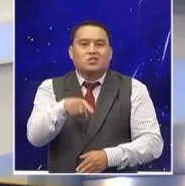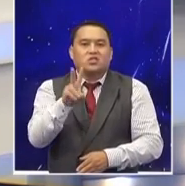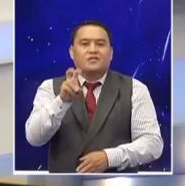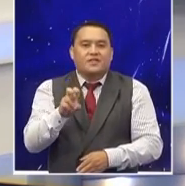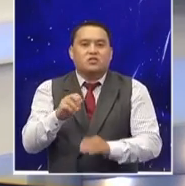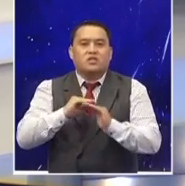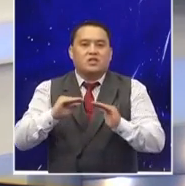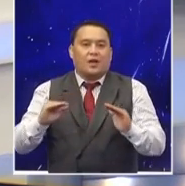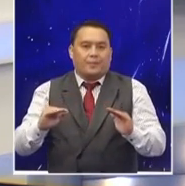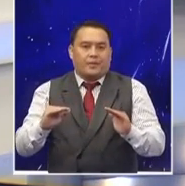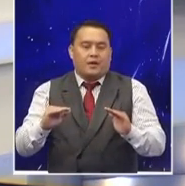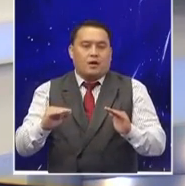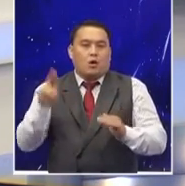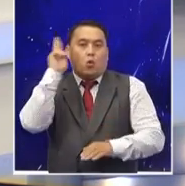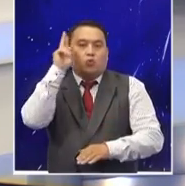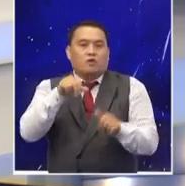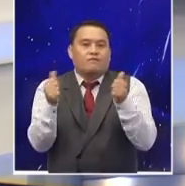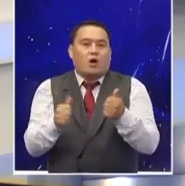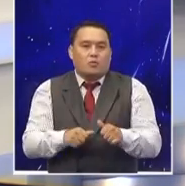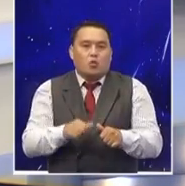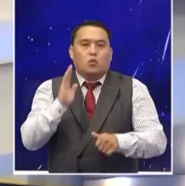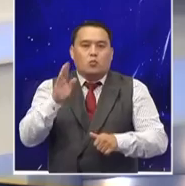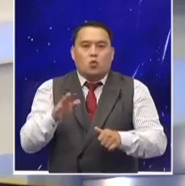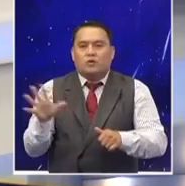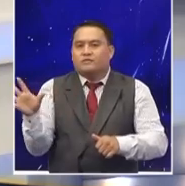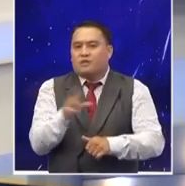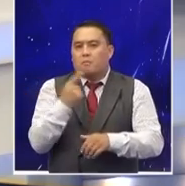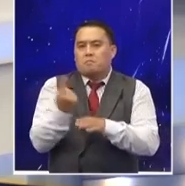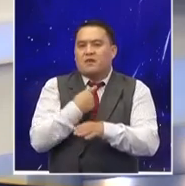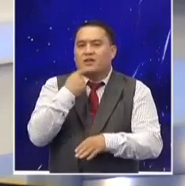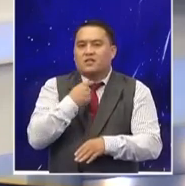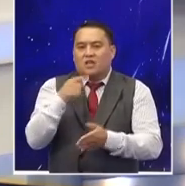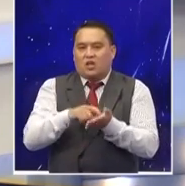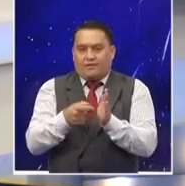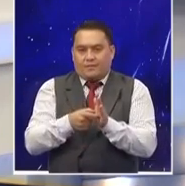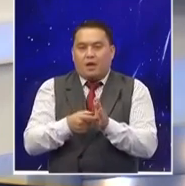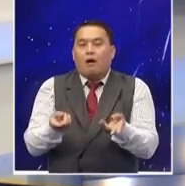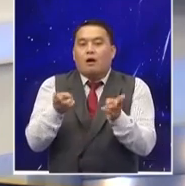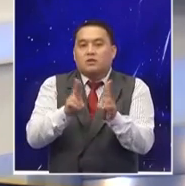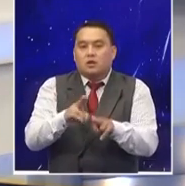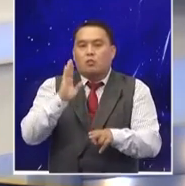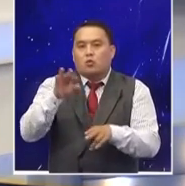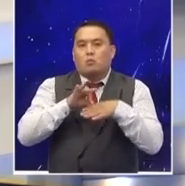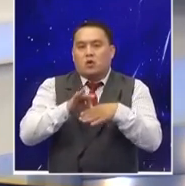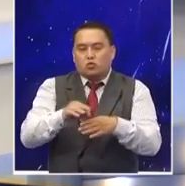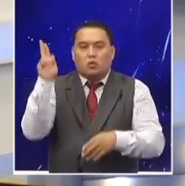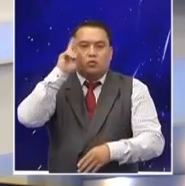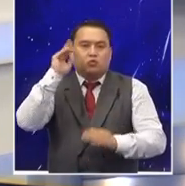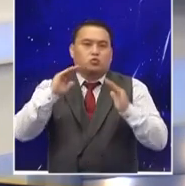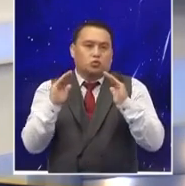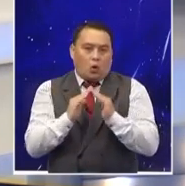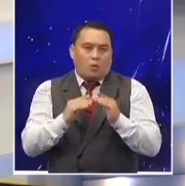1200 детей учеба в традиционном формате коснется исключительно первоклассников для остальных учеников занятия пройдут дистанционно